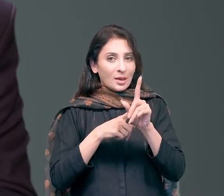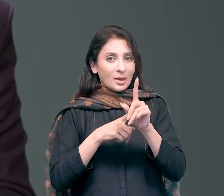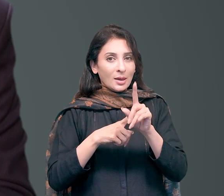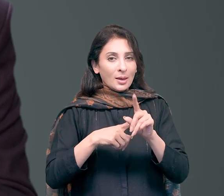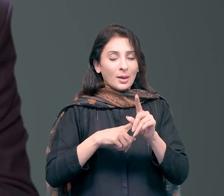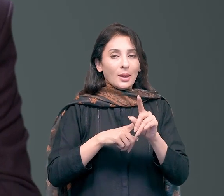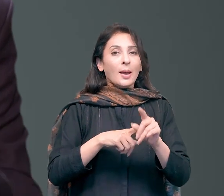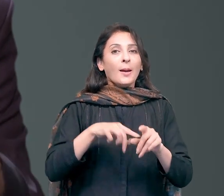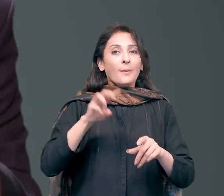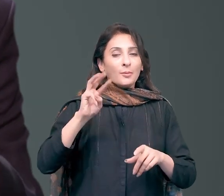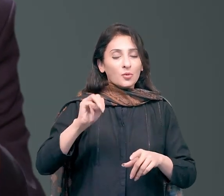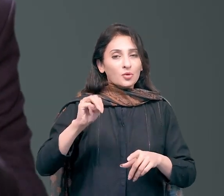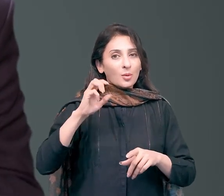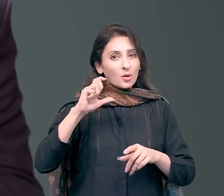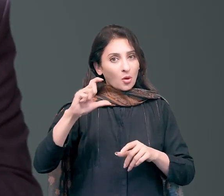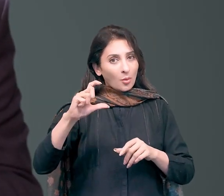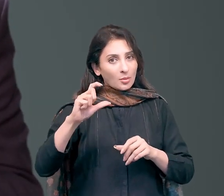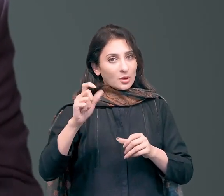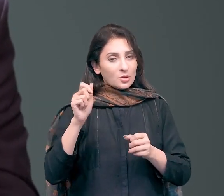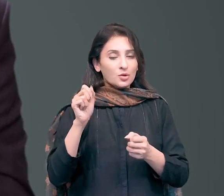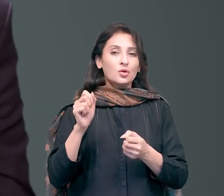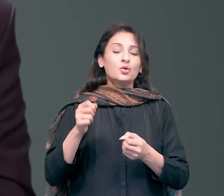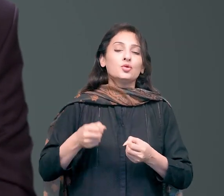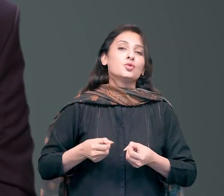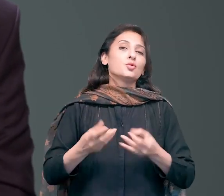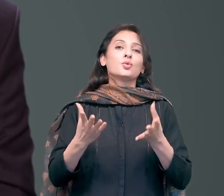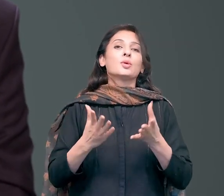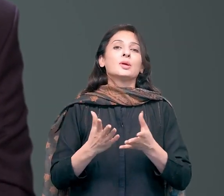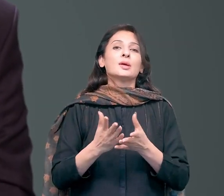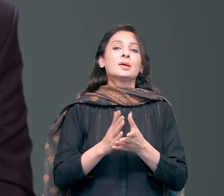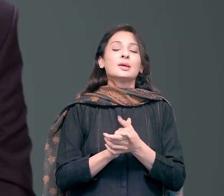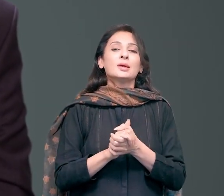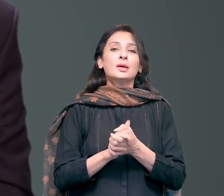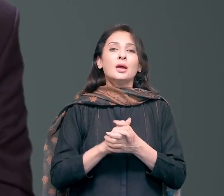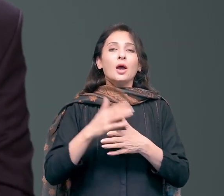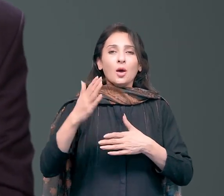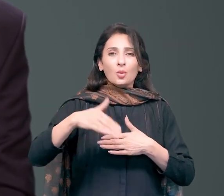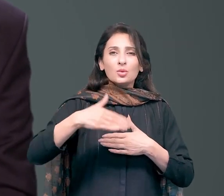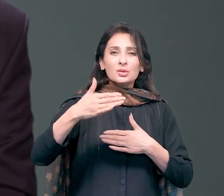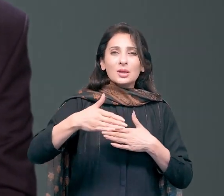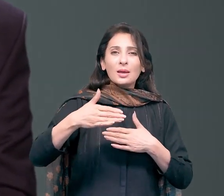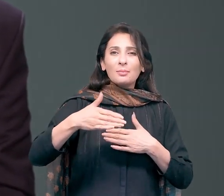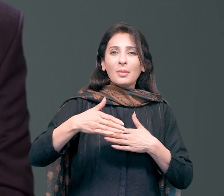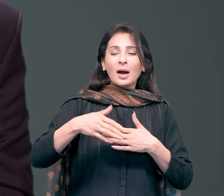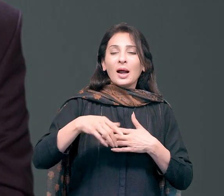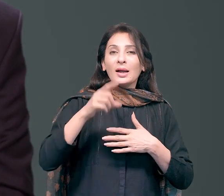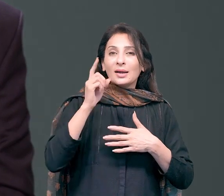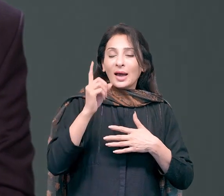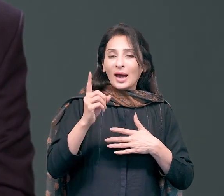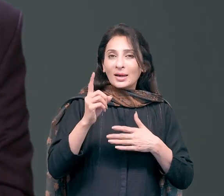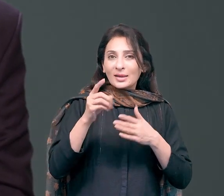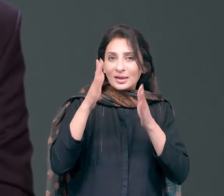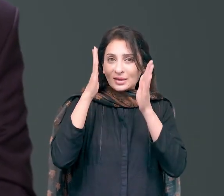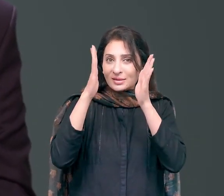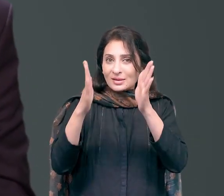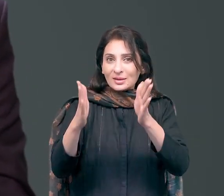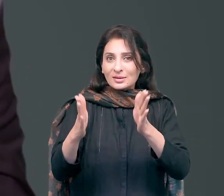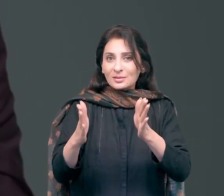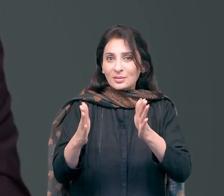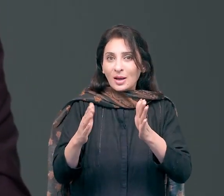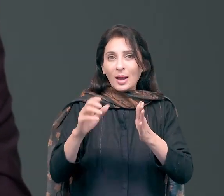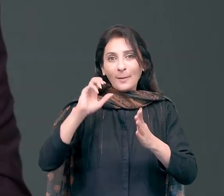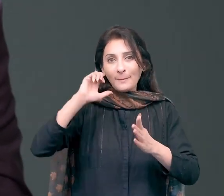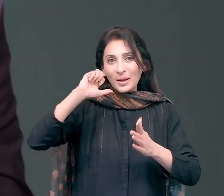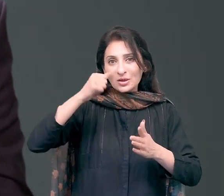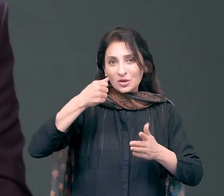1919 تک صرف ڈیارکی کے تحت پنجاب میں یونینسٹ پارٹی برسر اقتدار آئی، سر فضل حسین نے بڑا